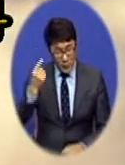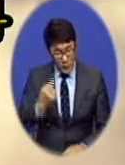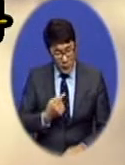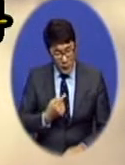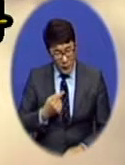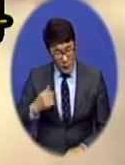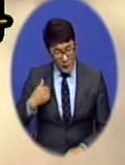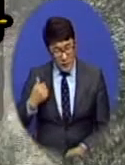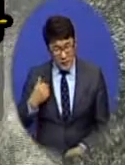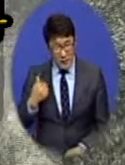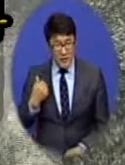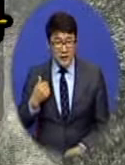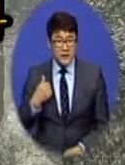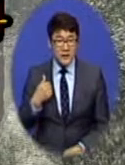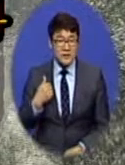찾아올까봐